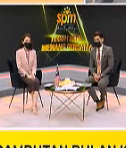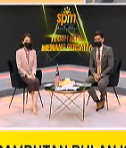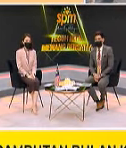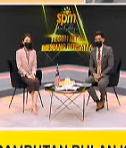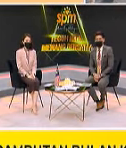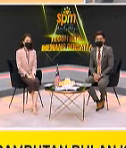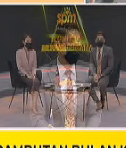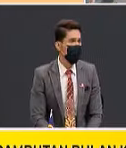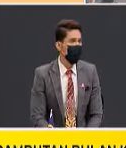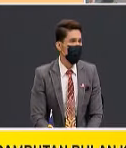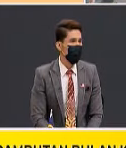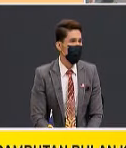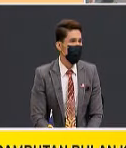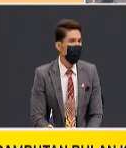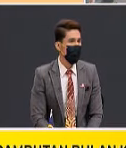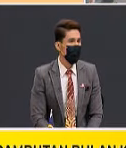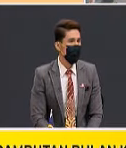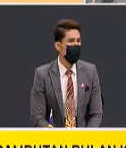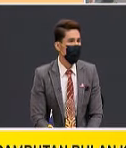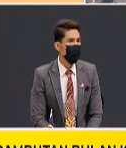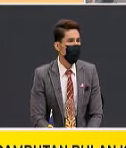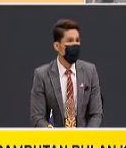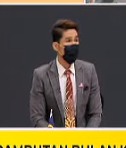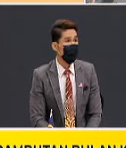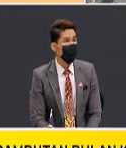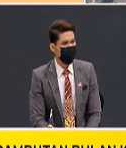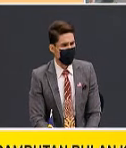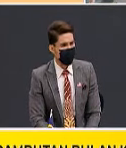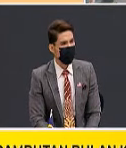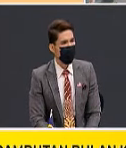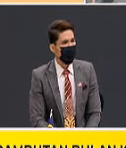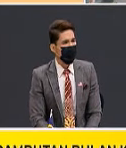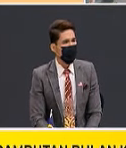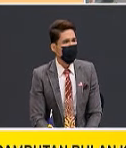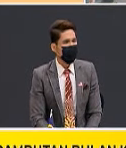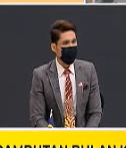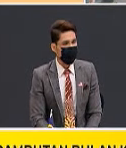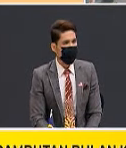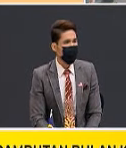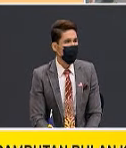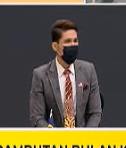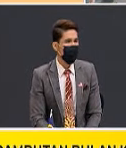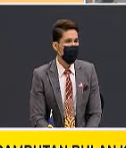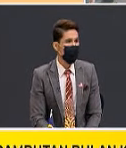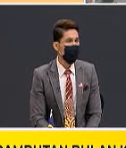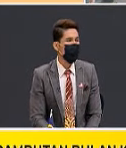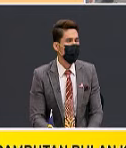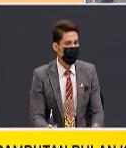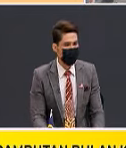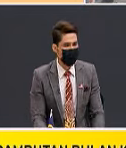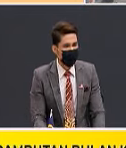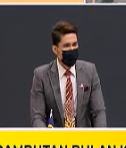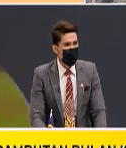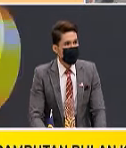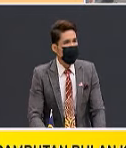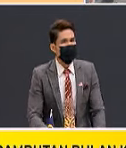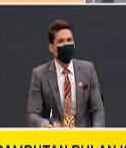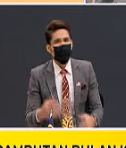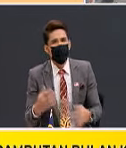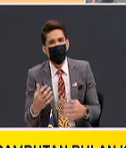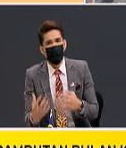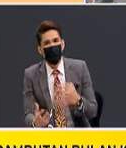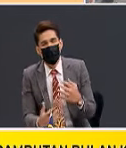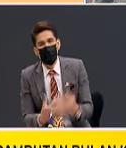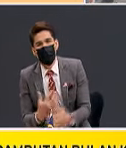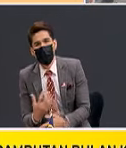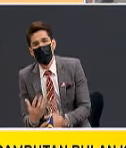kes kalau kita lihat hari ini sudah pun semalam dilaporkan 22,000 dan jangkaan kes masih lagi dalam 5 angka. Jadi